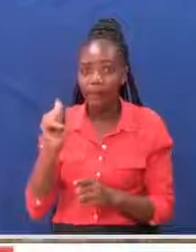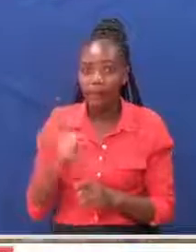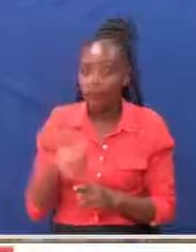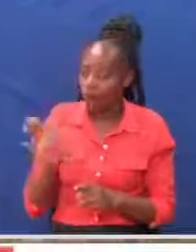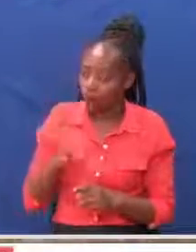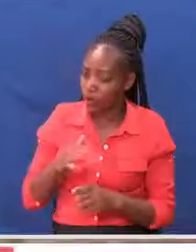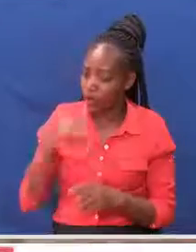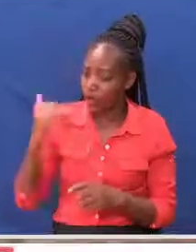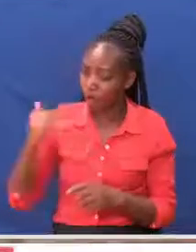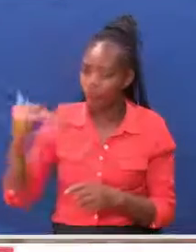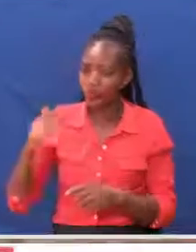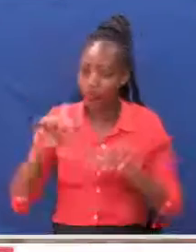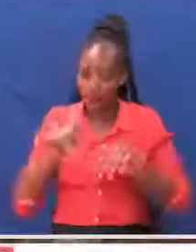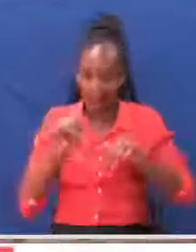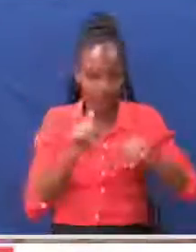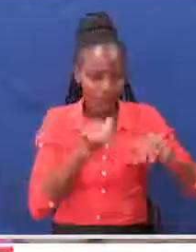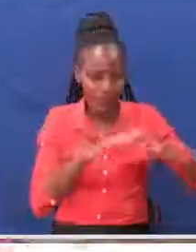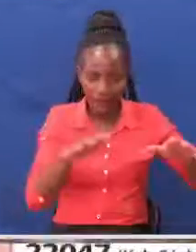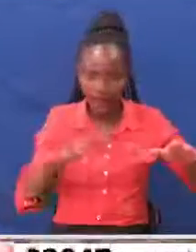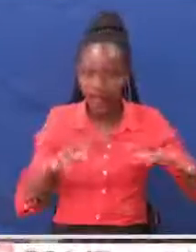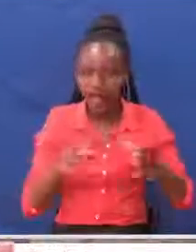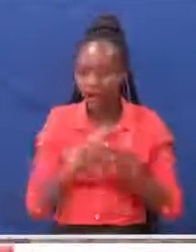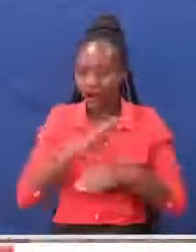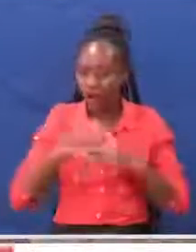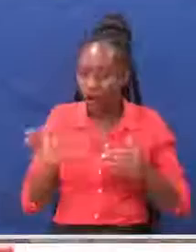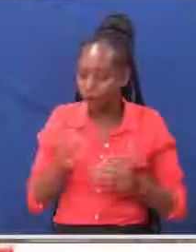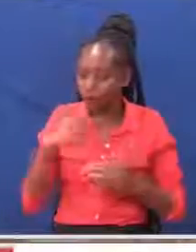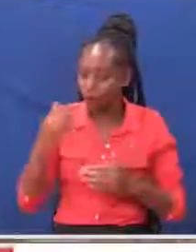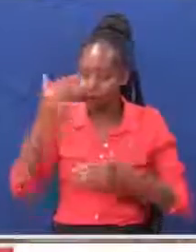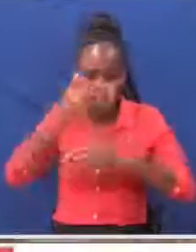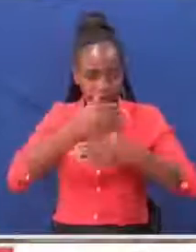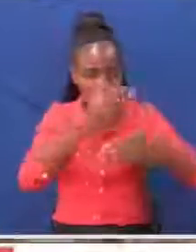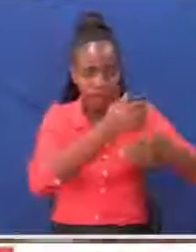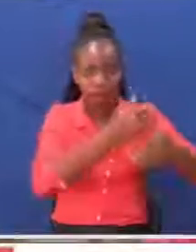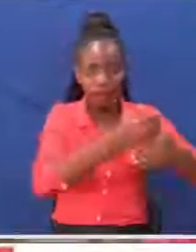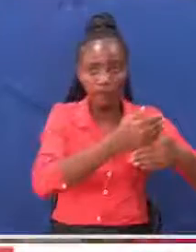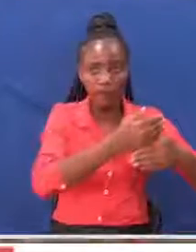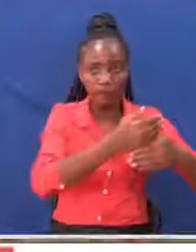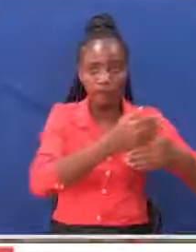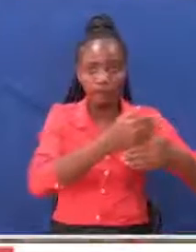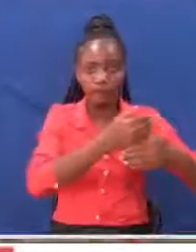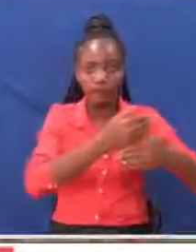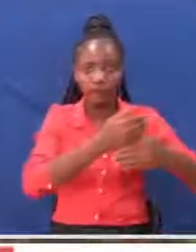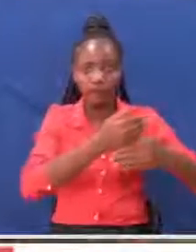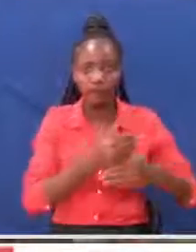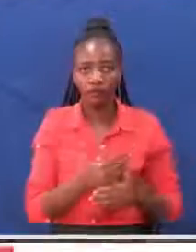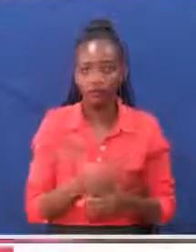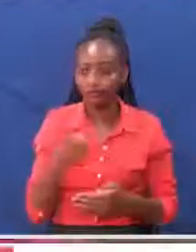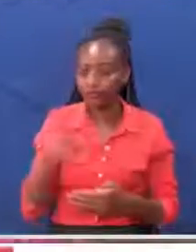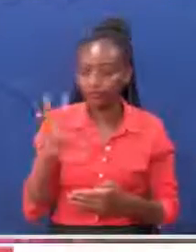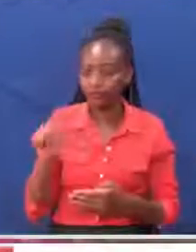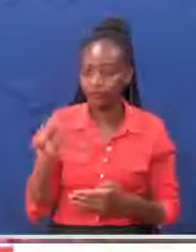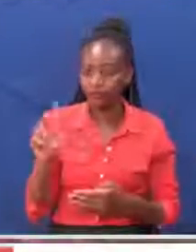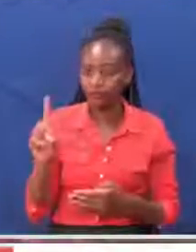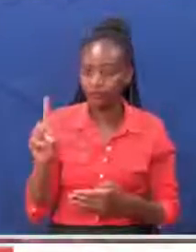wanaonekana pale? Si ni wamama. Sasa mama yote mwenye atakuwa Bondeni ama Tuwani ward, atakuwa Tuwani ward, especially